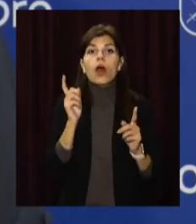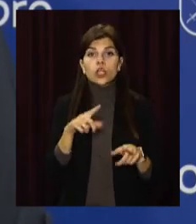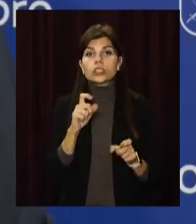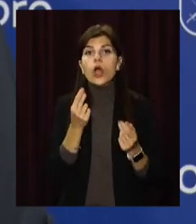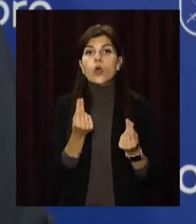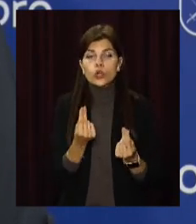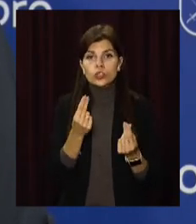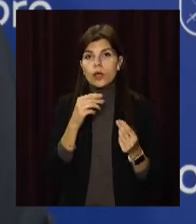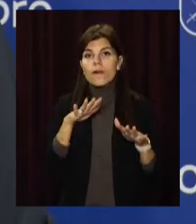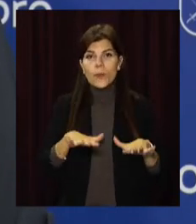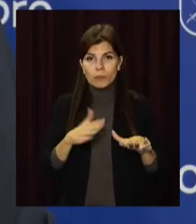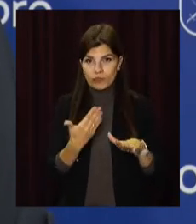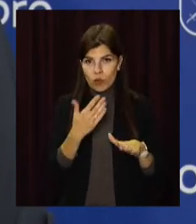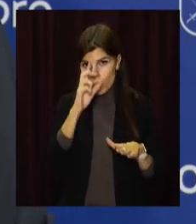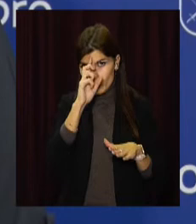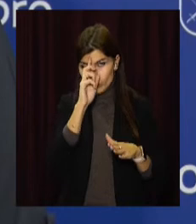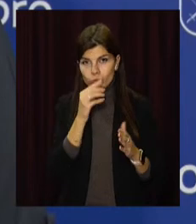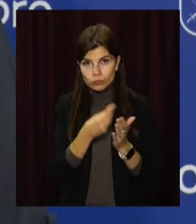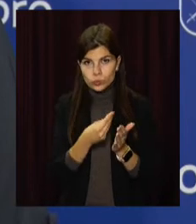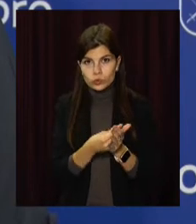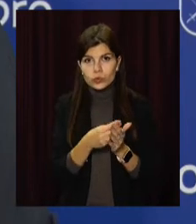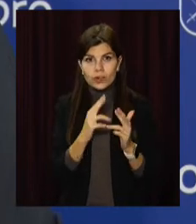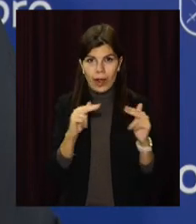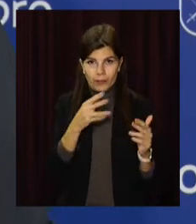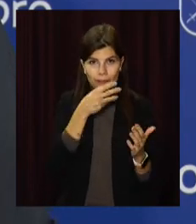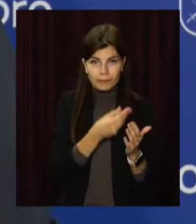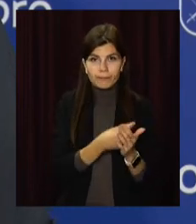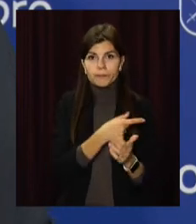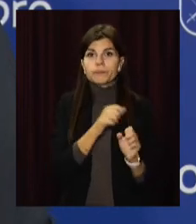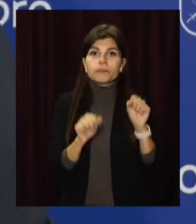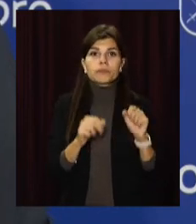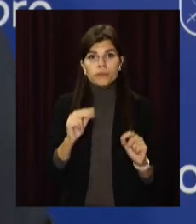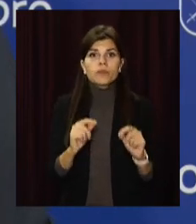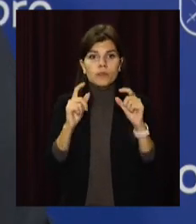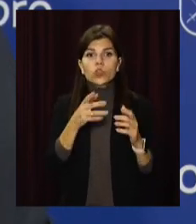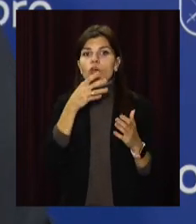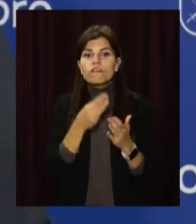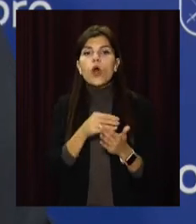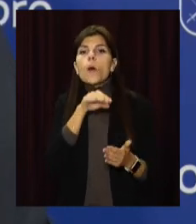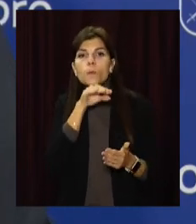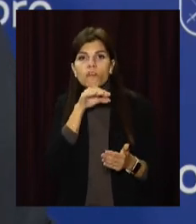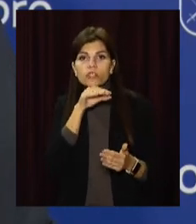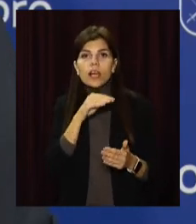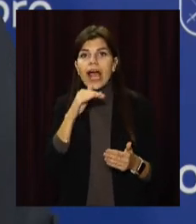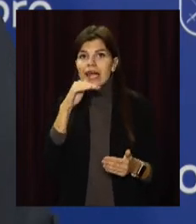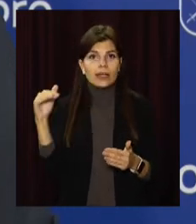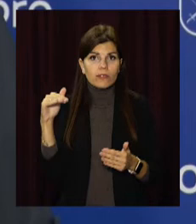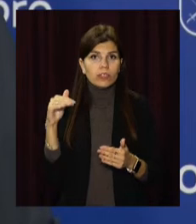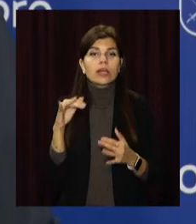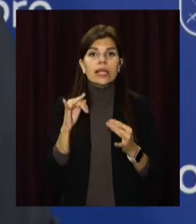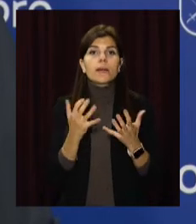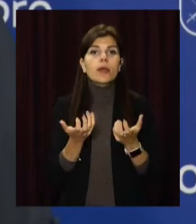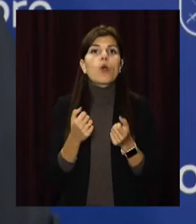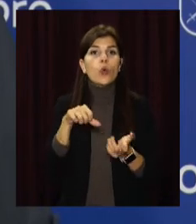кошти міського бюджету мають можливість підвищувати свій професіональний рівень та